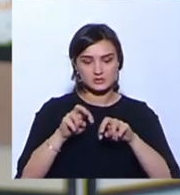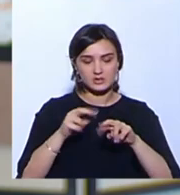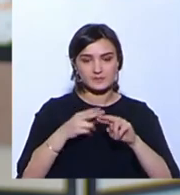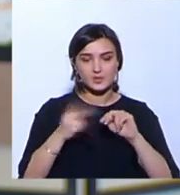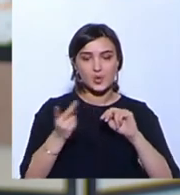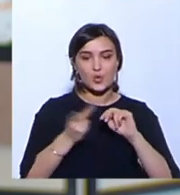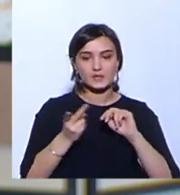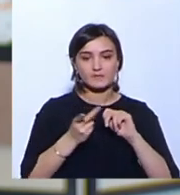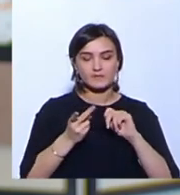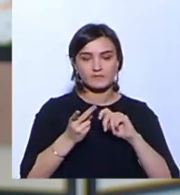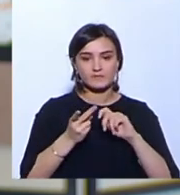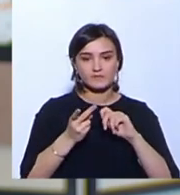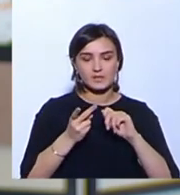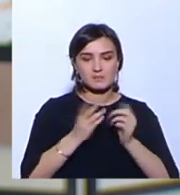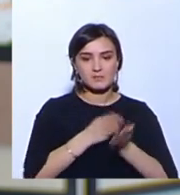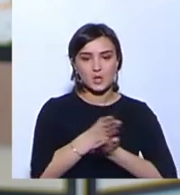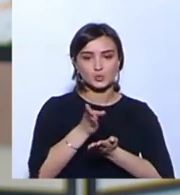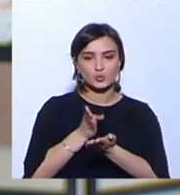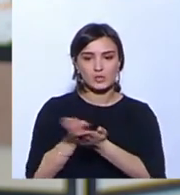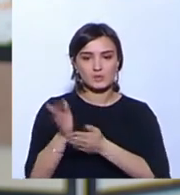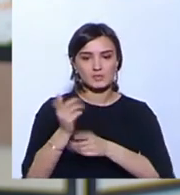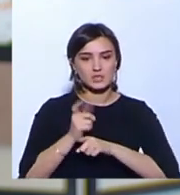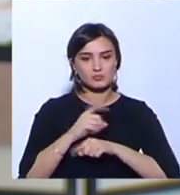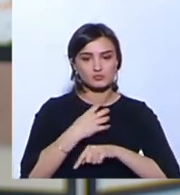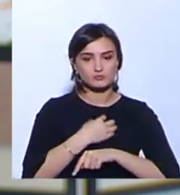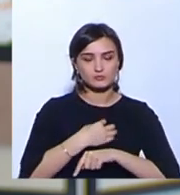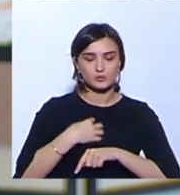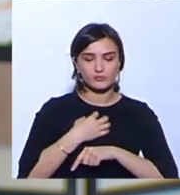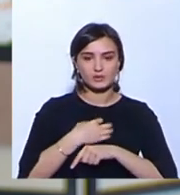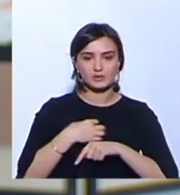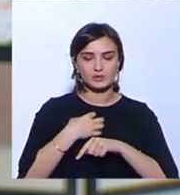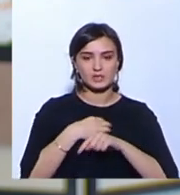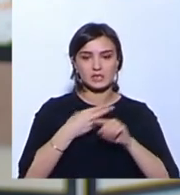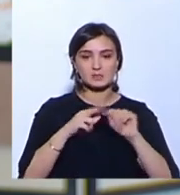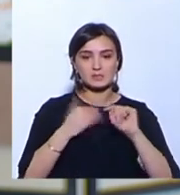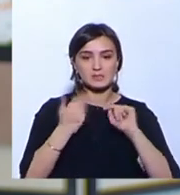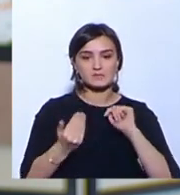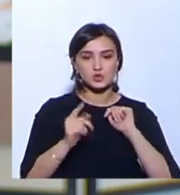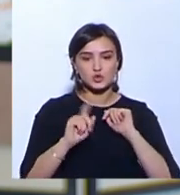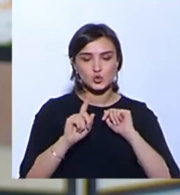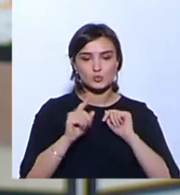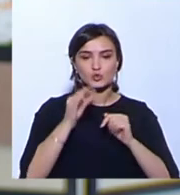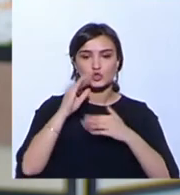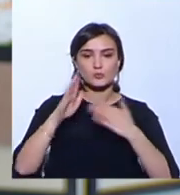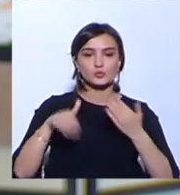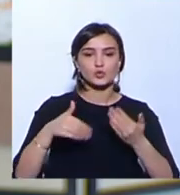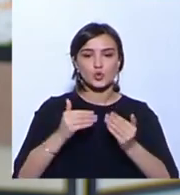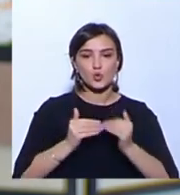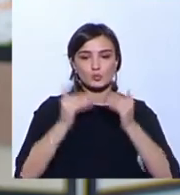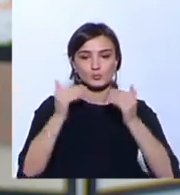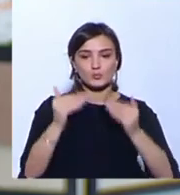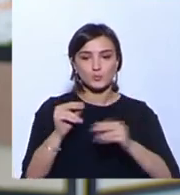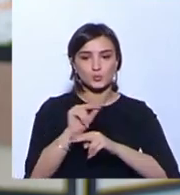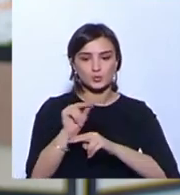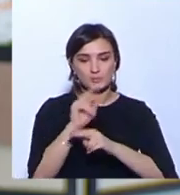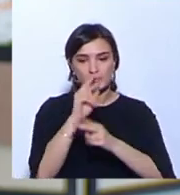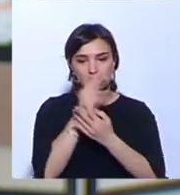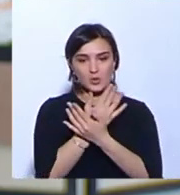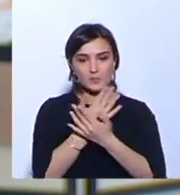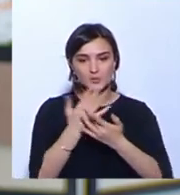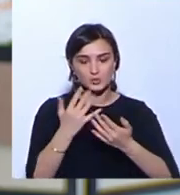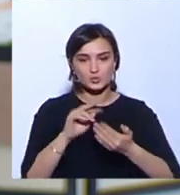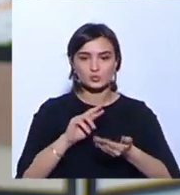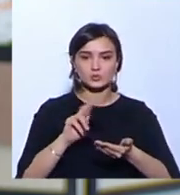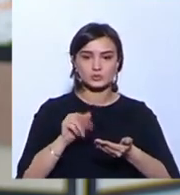ორივე მიმართულება ძალიან მნიშვნელოვანია იმისათვის, რომ შემდგომი მკურნალობა, მედიკამენტოზური